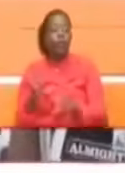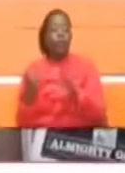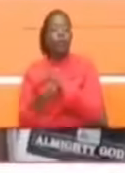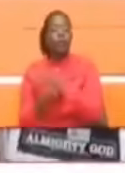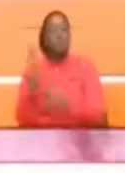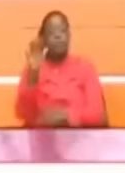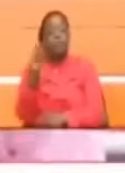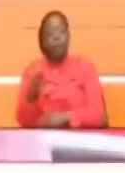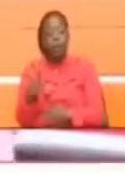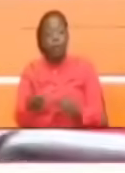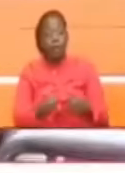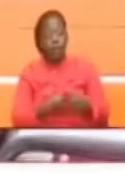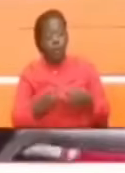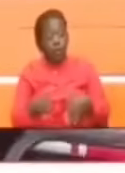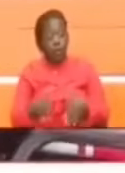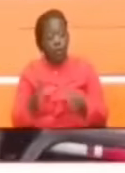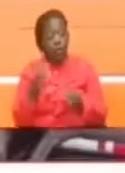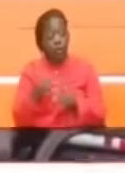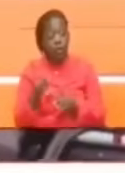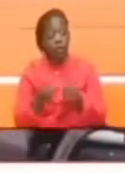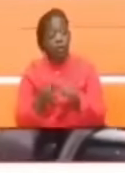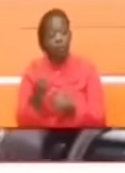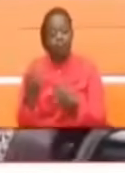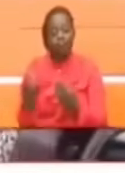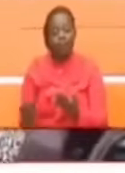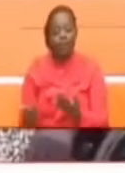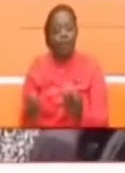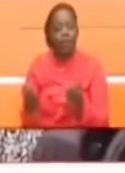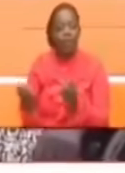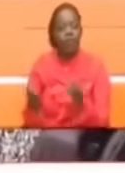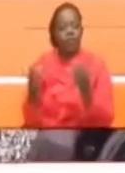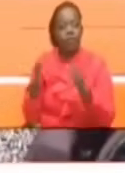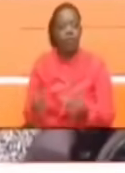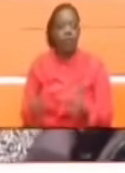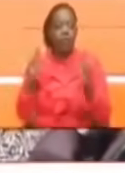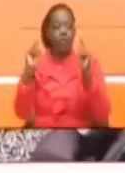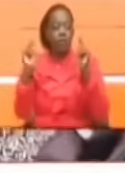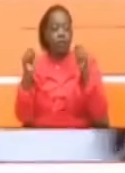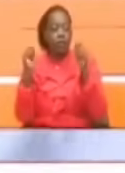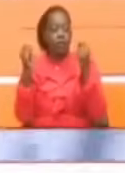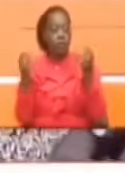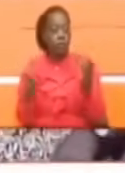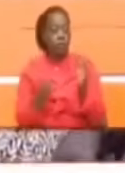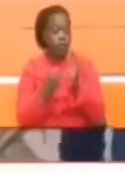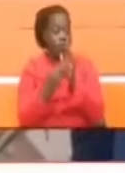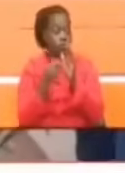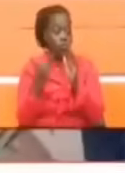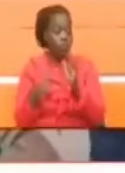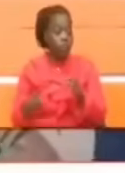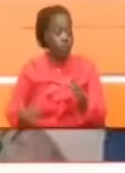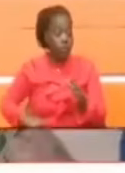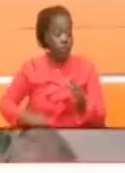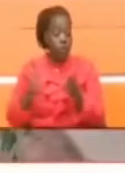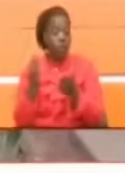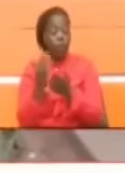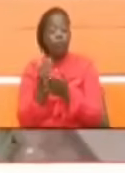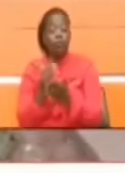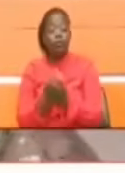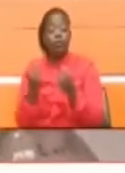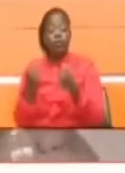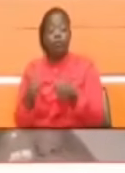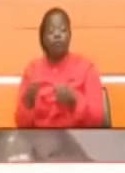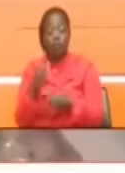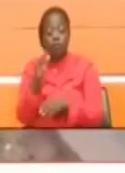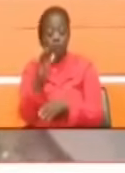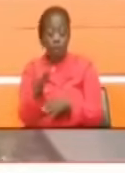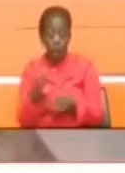Namirembe Road mu Kampala esibye ya Kimpowooze badereva we batadde wansi ebikola nga balaga obutali bumativu olw'aba bodaboda